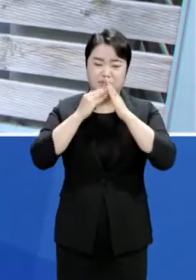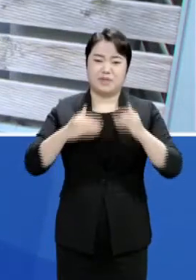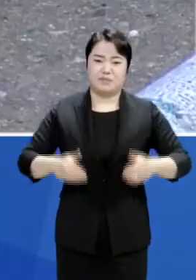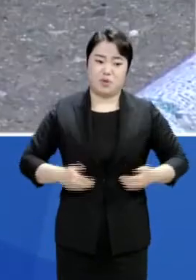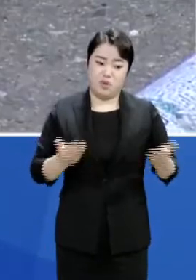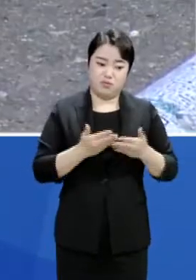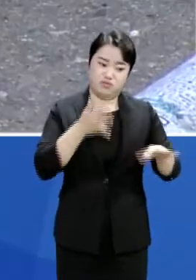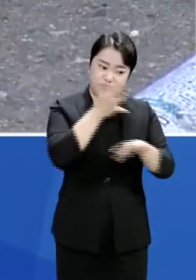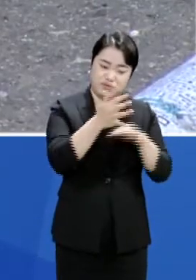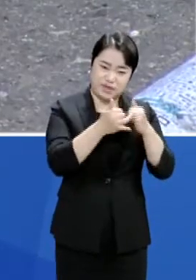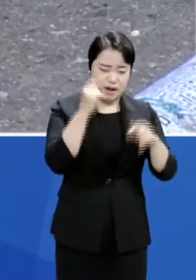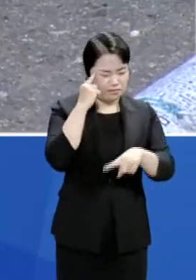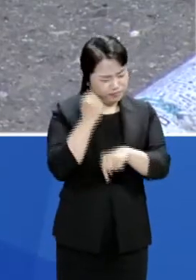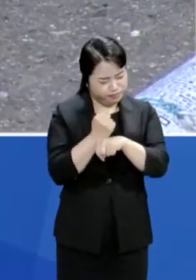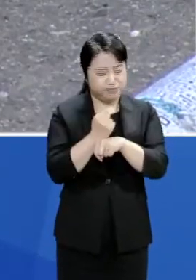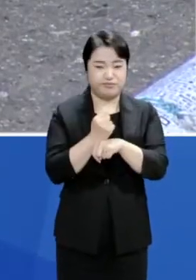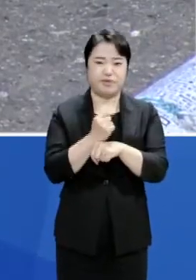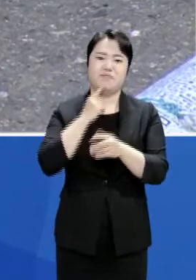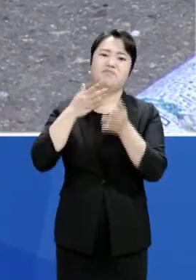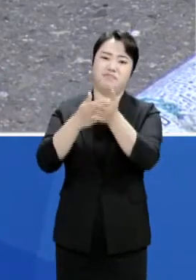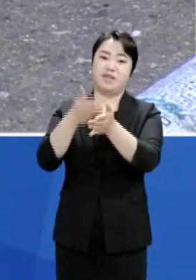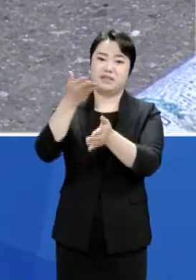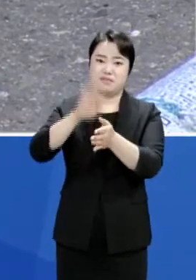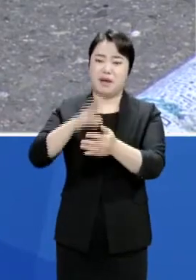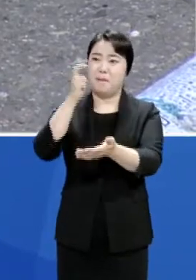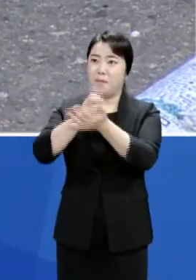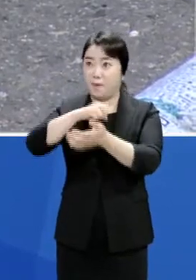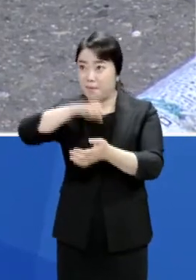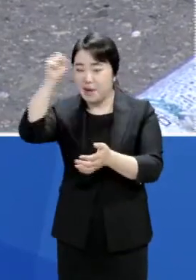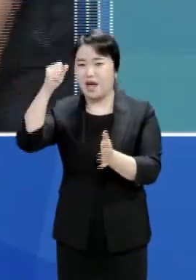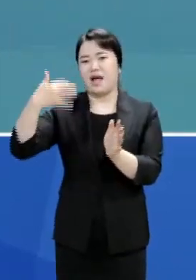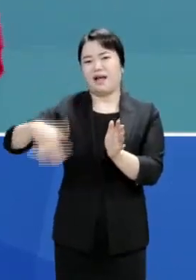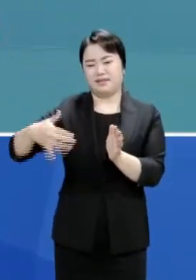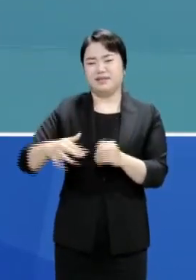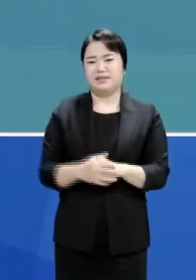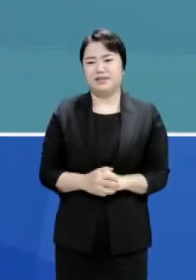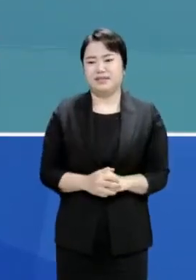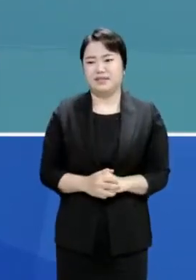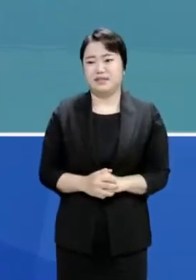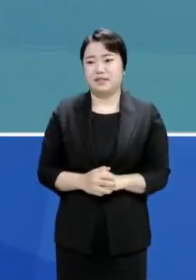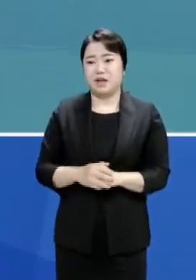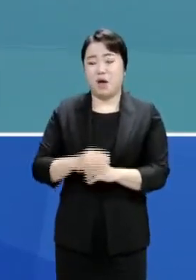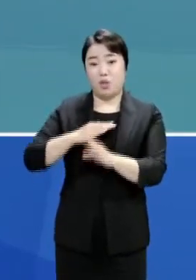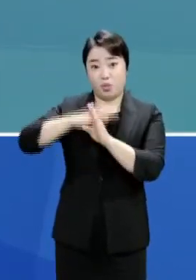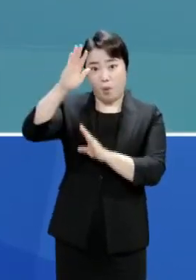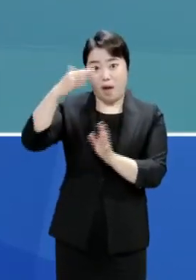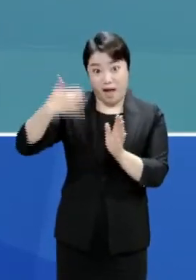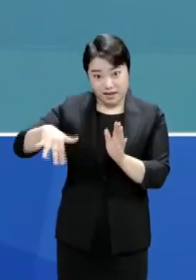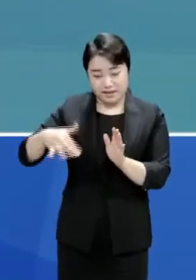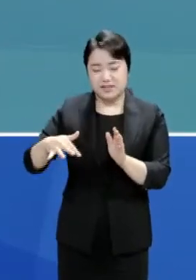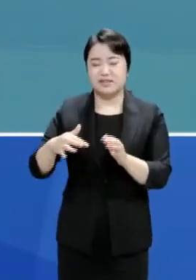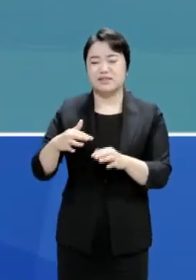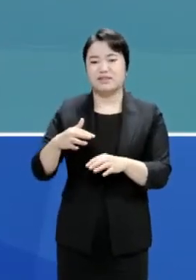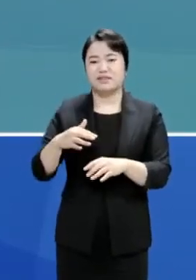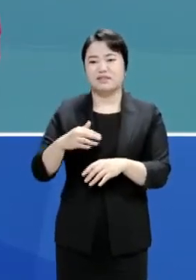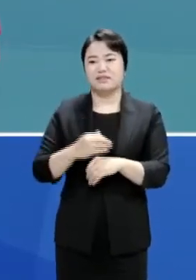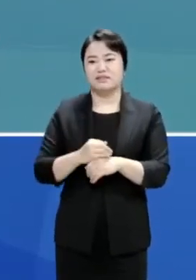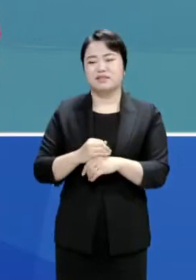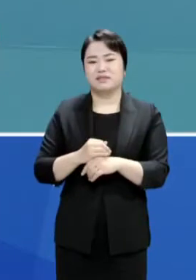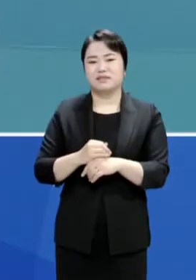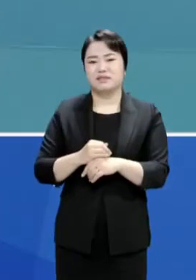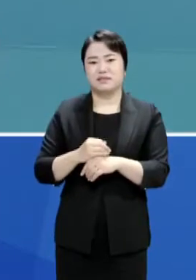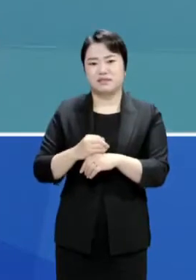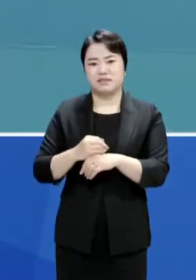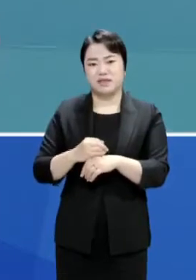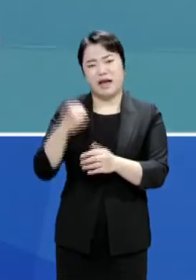노동계 의견이 굉장히 많은데, 아직 입법까지는 못 가고 있습니다. 이 법안이 좀 입법이 발의가 돼야 실질적으로 경비 노동자분들 좀